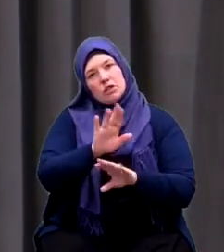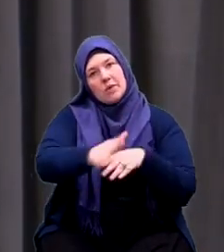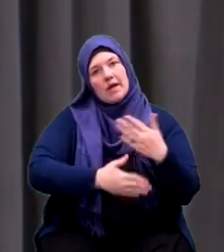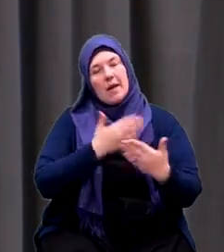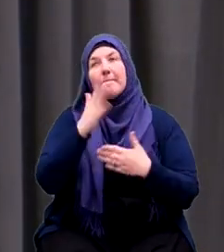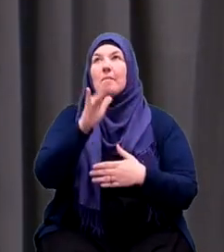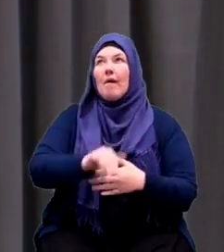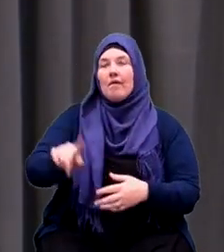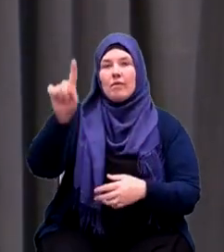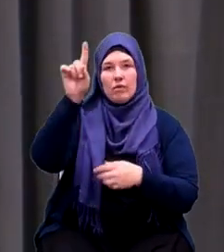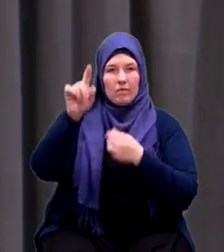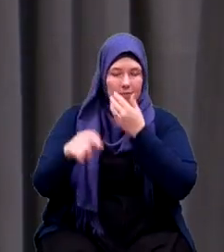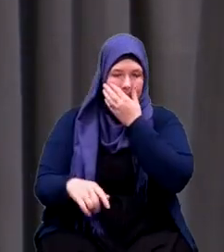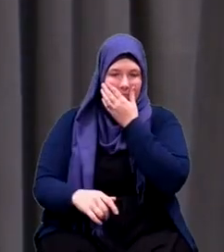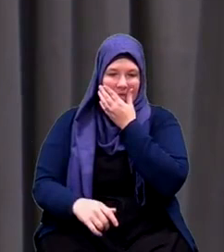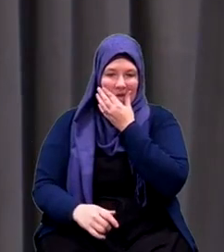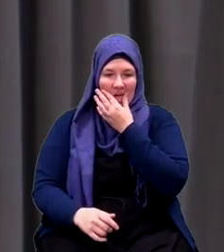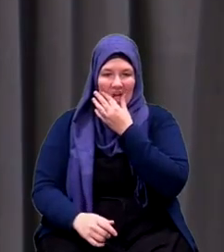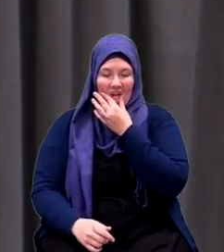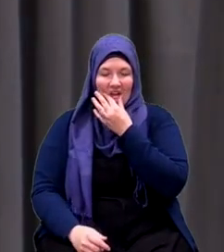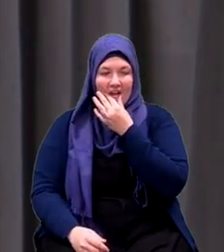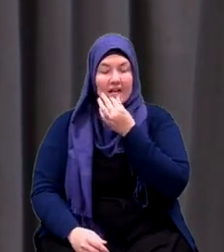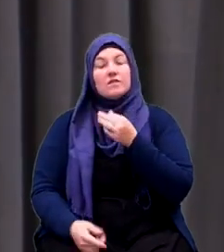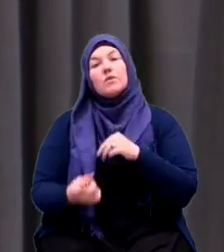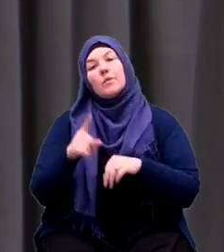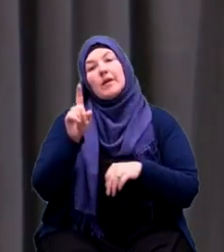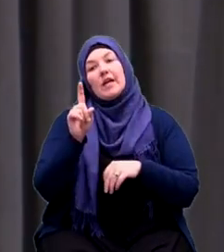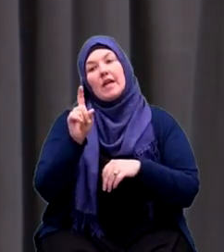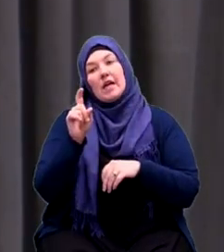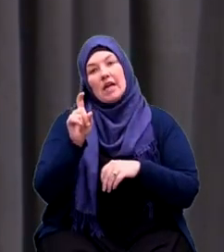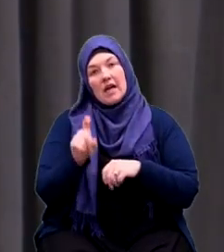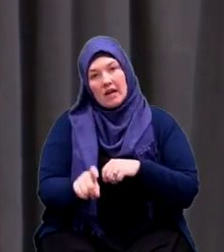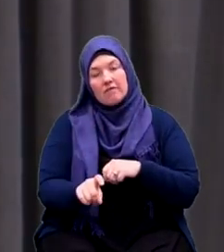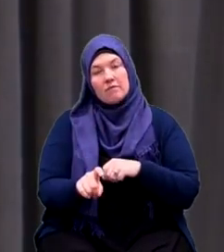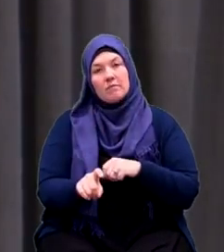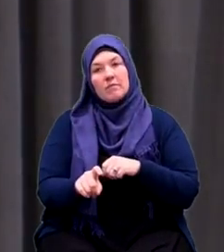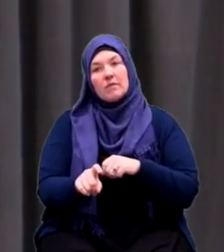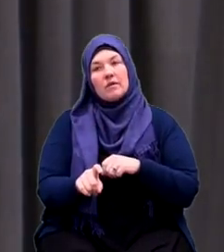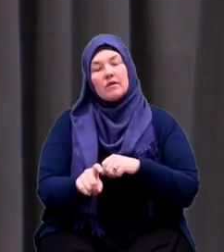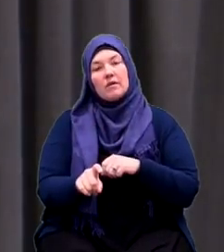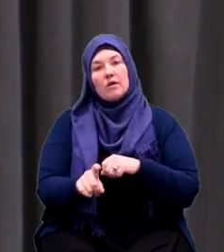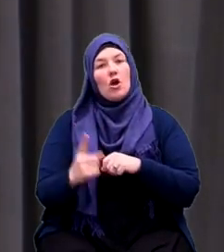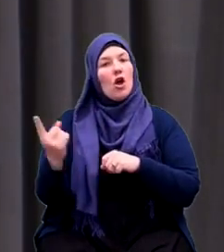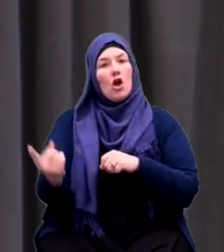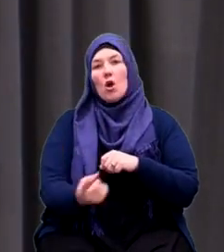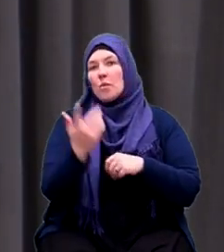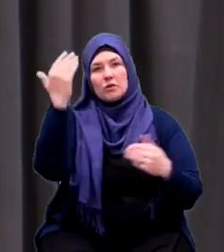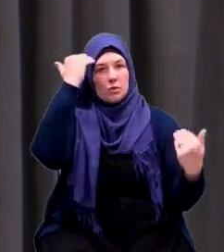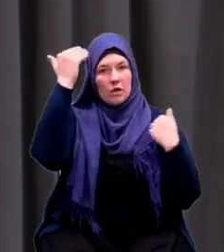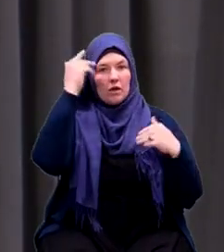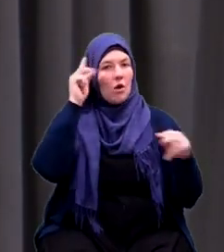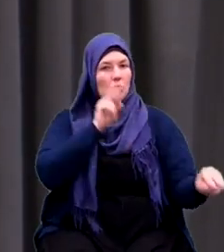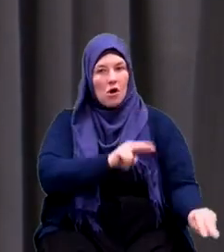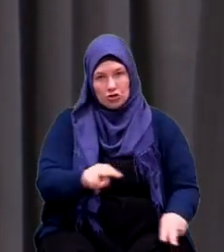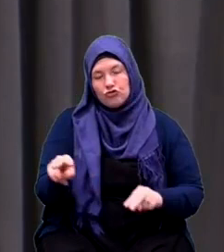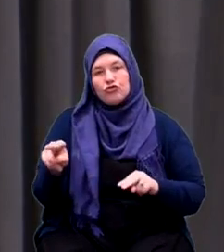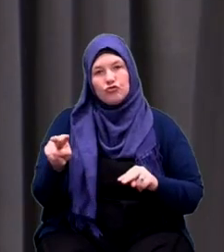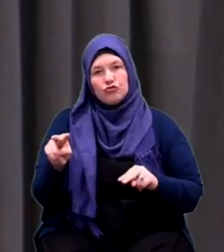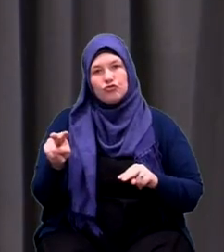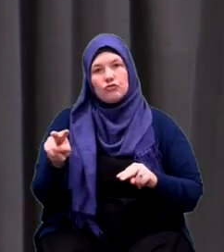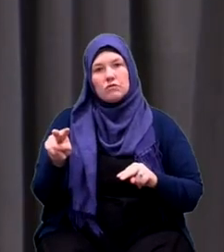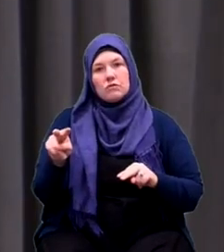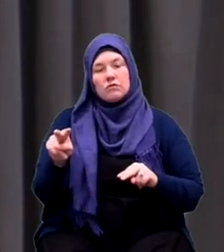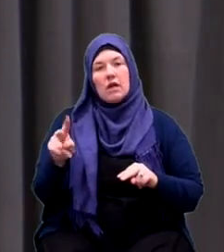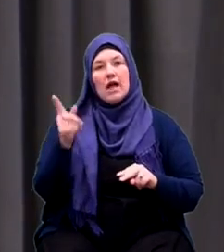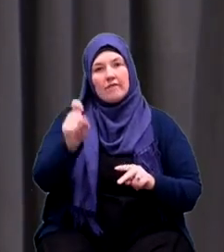by Allah subhanahu wa ta'ala. So we have to be عَلَى بَصِيرَةٍ أَنَا وَمَنِ اتَّبَعَنِي. I have